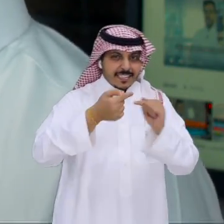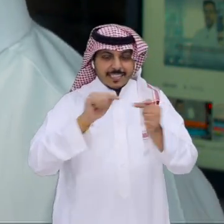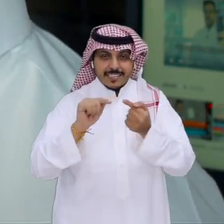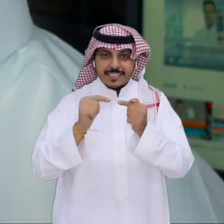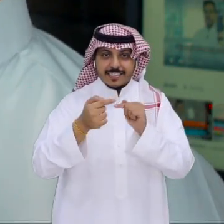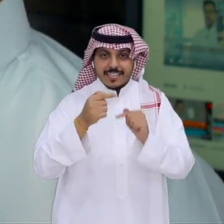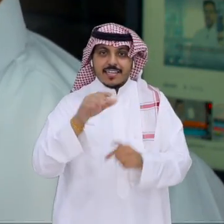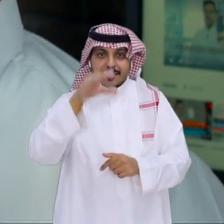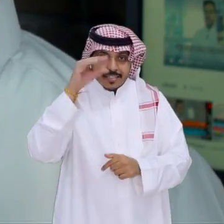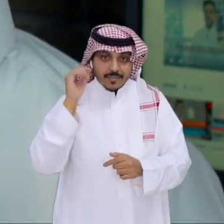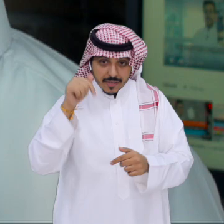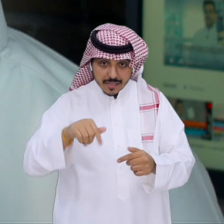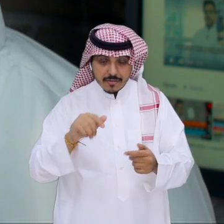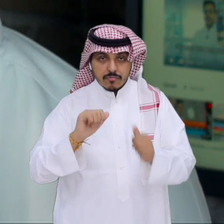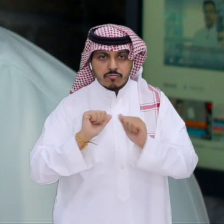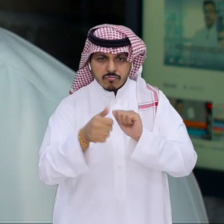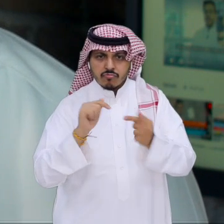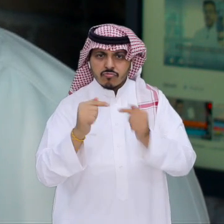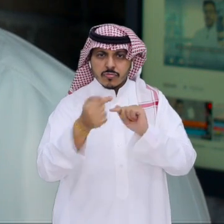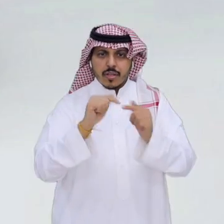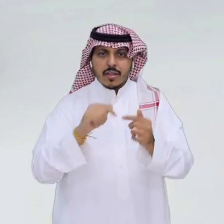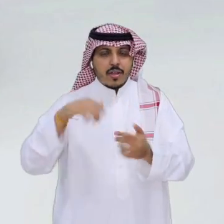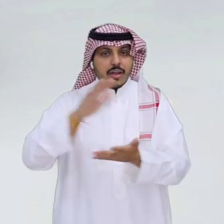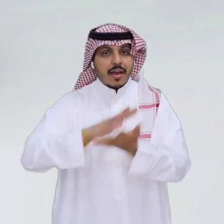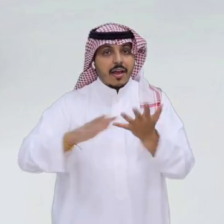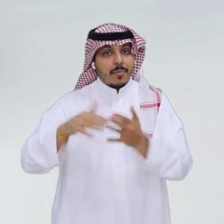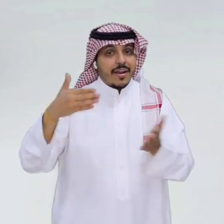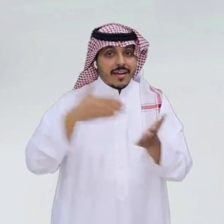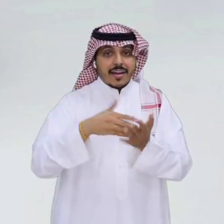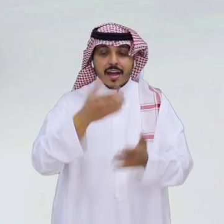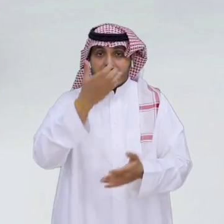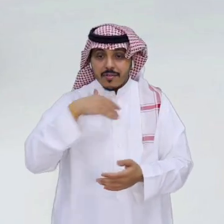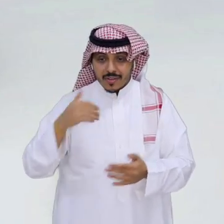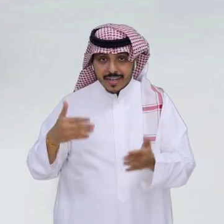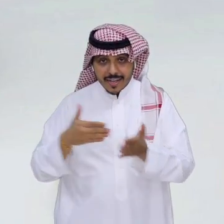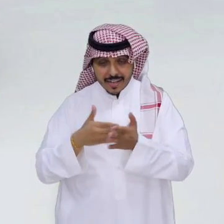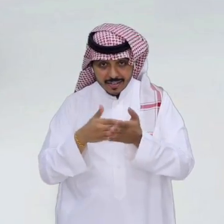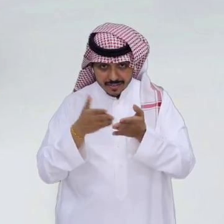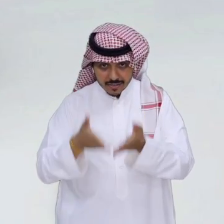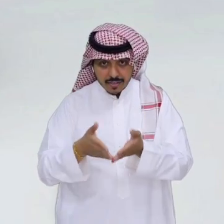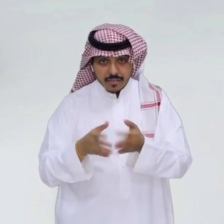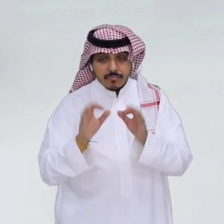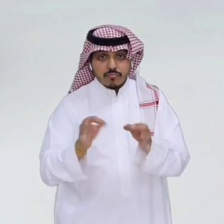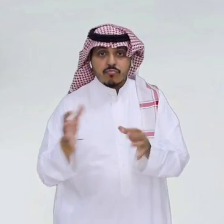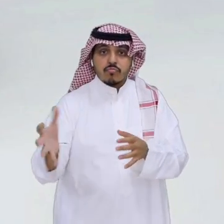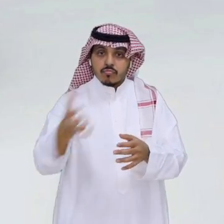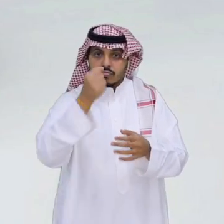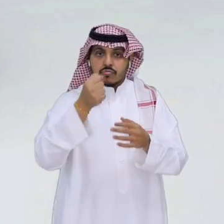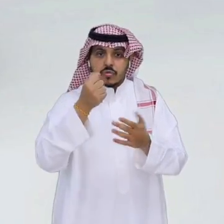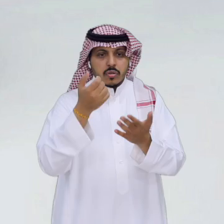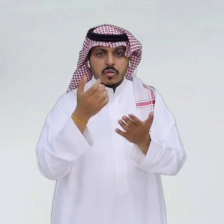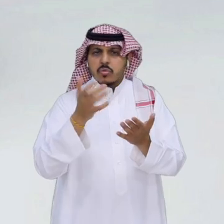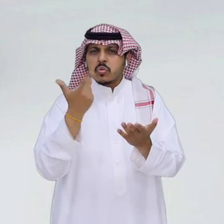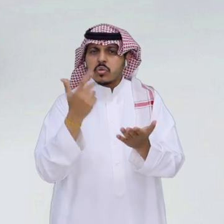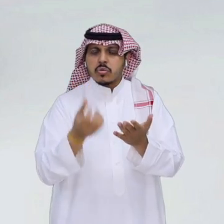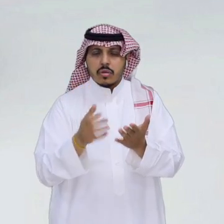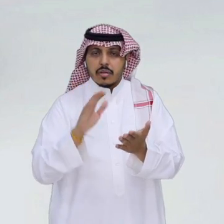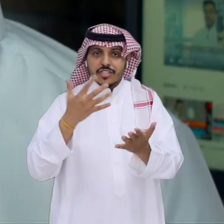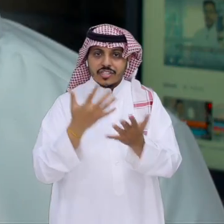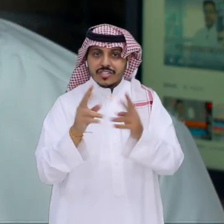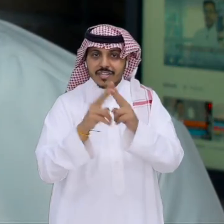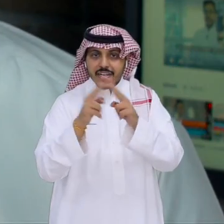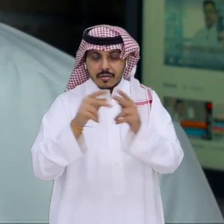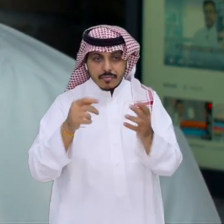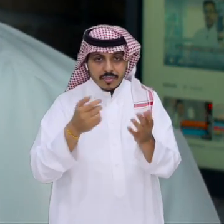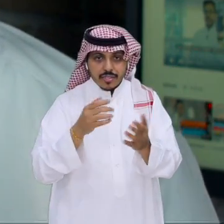هذا الريتم، واضح اساس المنافسه القويه اللي قاعده تصير في هذا المجال. واخر خبر عن الايفون القادم، متوقع انه يحصل على ميزه الشحن العكسي، فيمديك